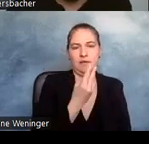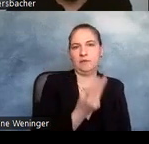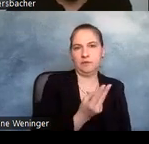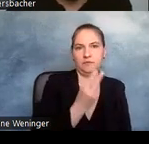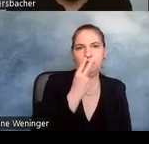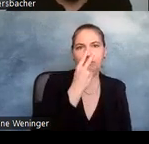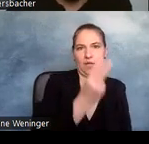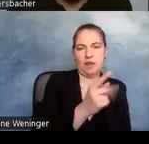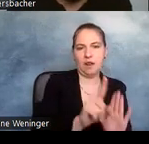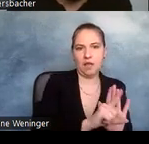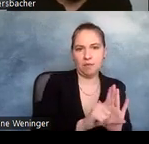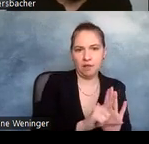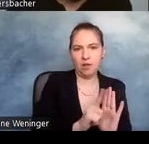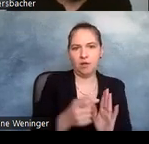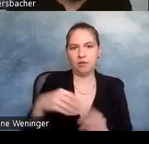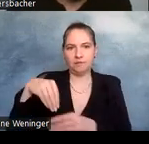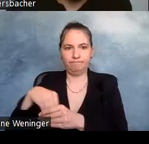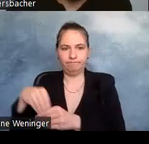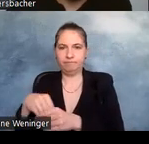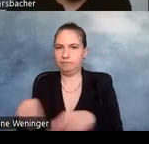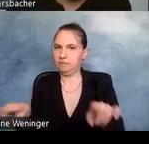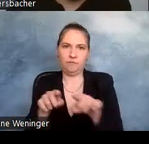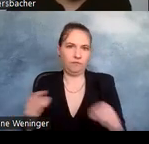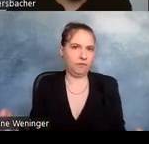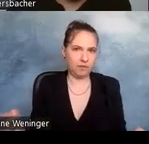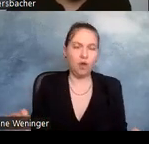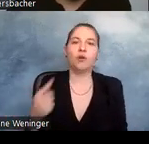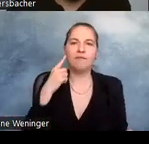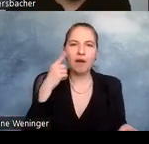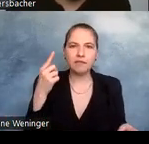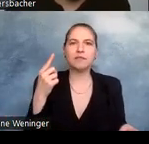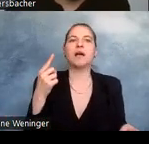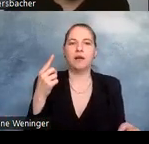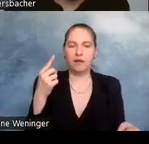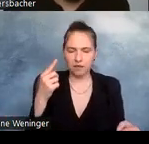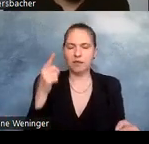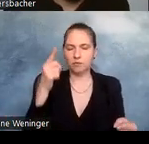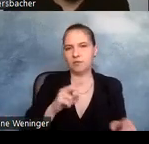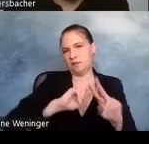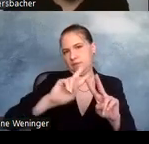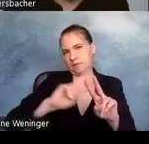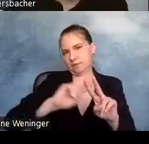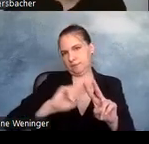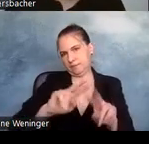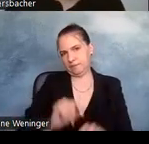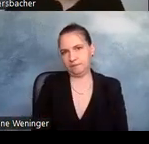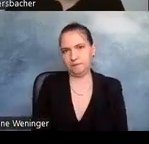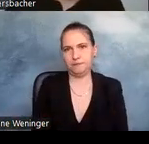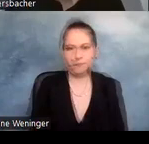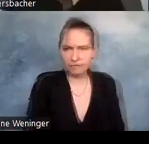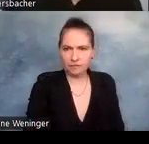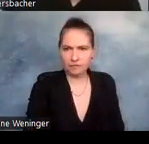ist scheinbar irgendwie ein Problem. Und weiß dann auch wieder, das muss dann im Sinne von diesem Checkpunkt behoben werden.